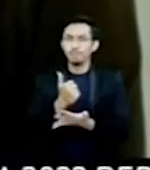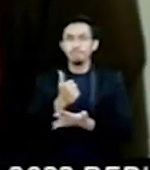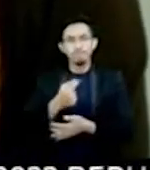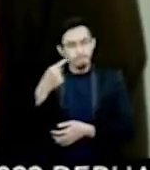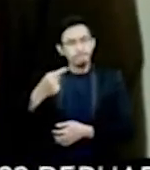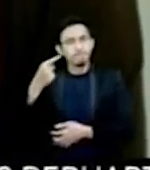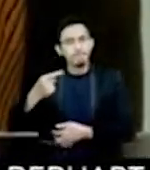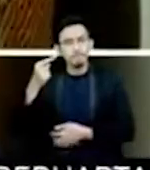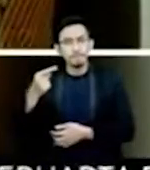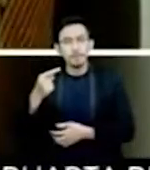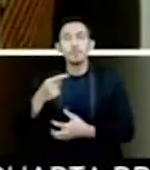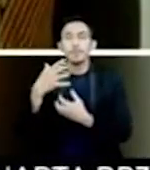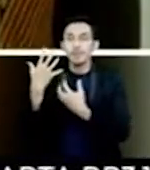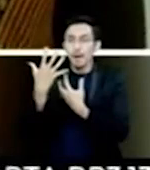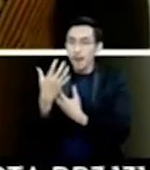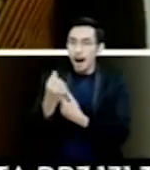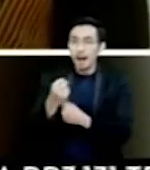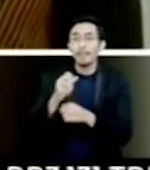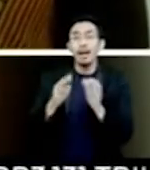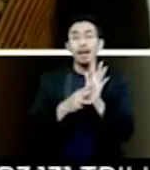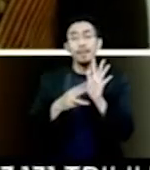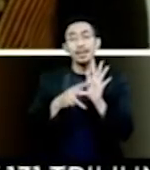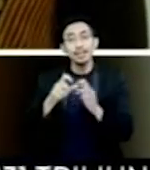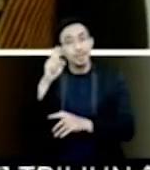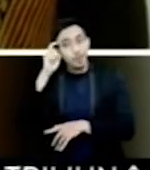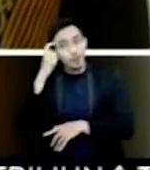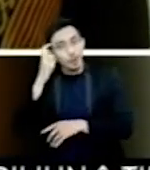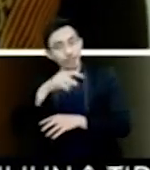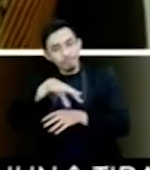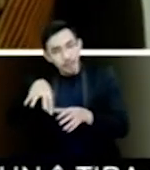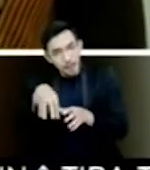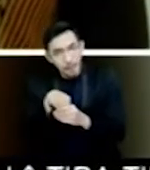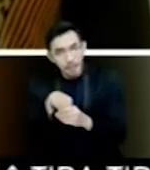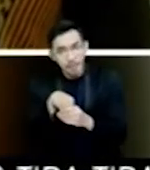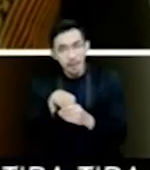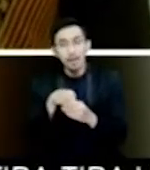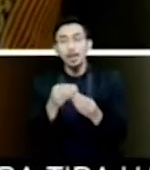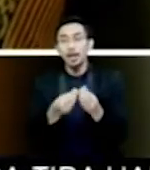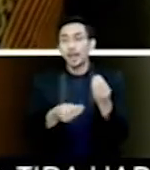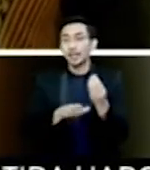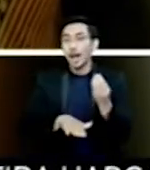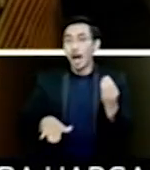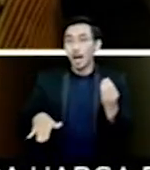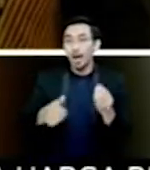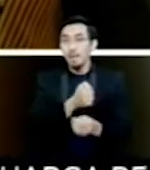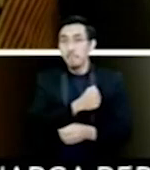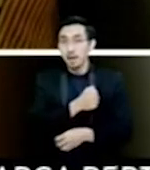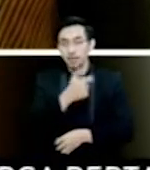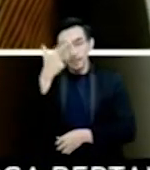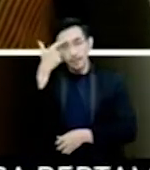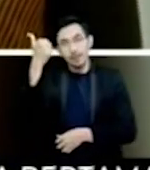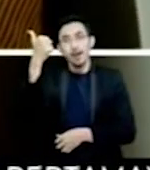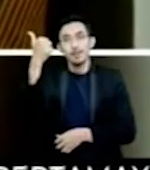salah satu harapan kami di MNC Peduli adalah untuk berpartisipasi dalam mencerdaskan anak bangsa, karena yang kita ketahui